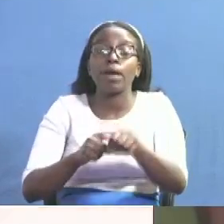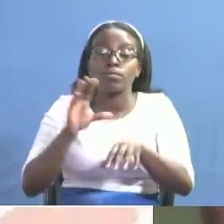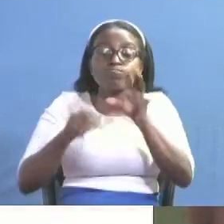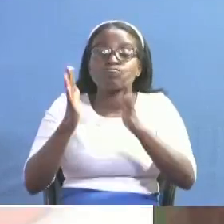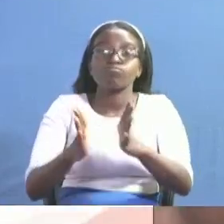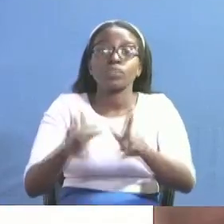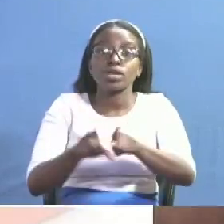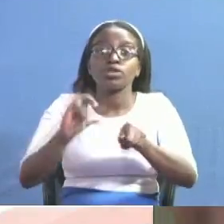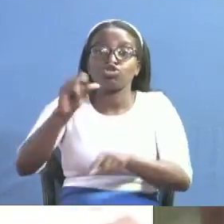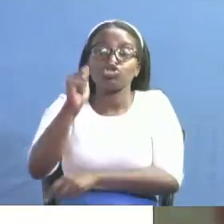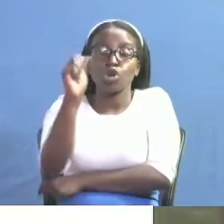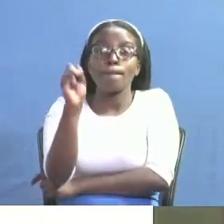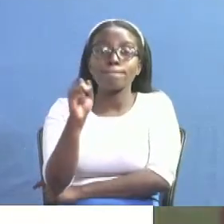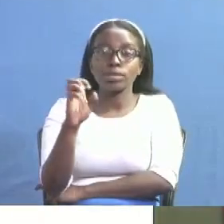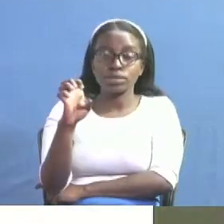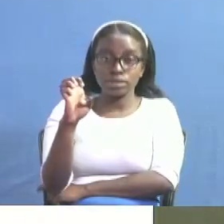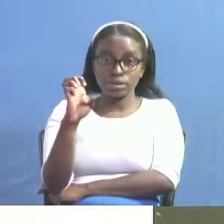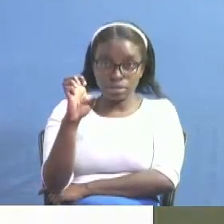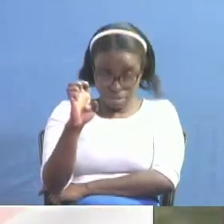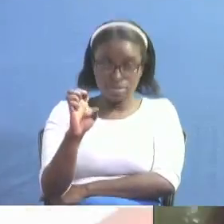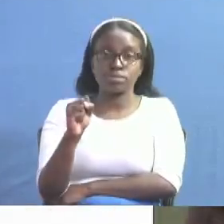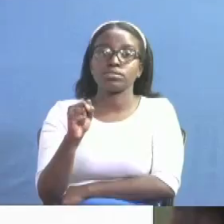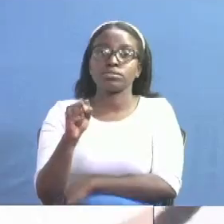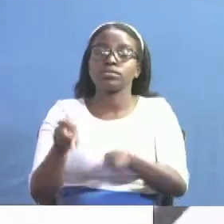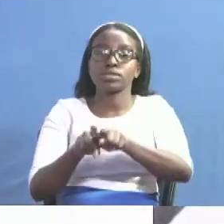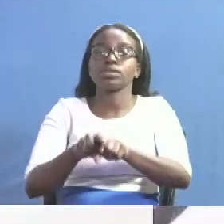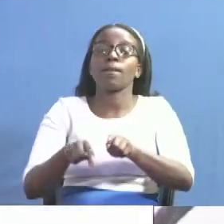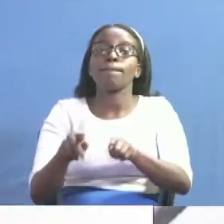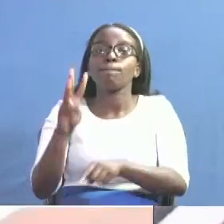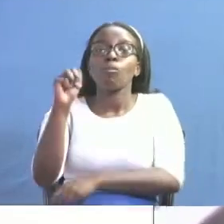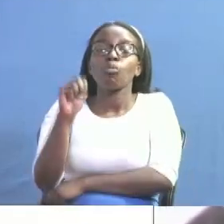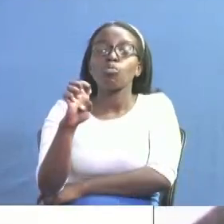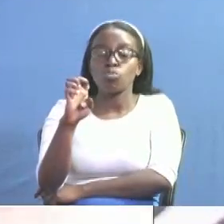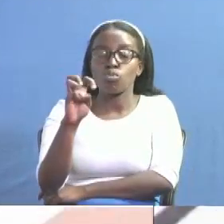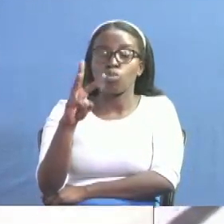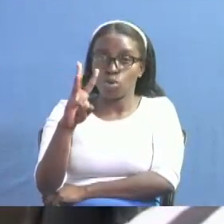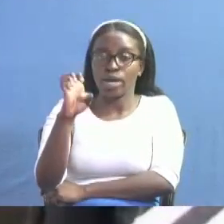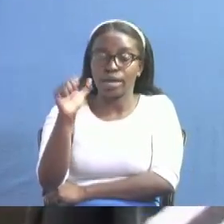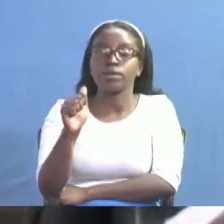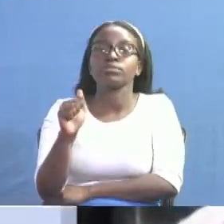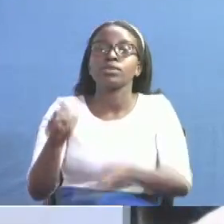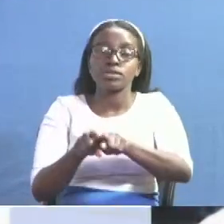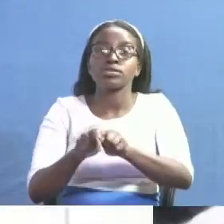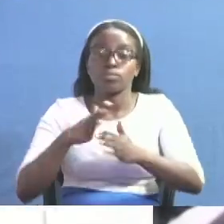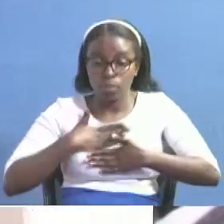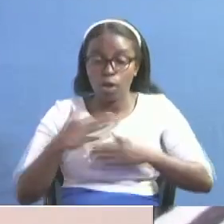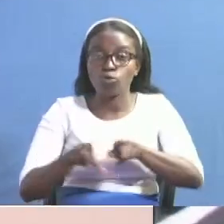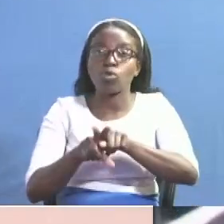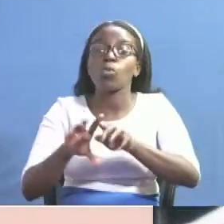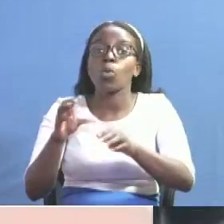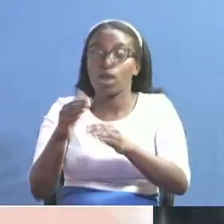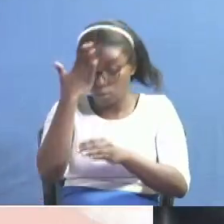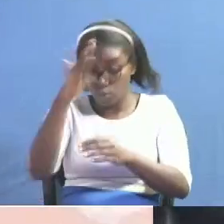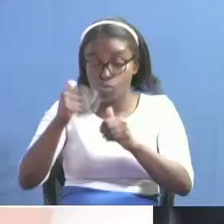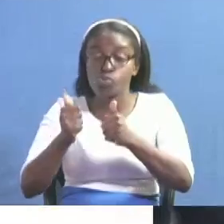Bundi, mkufunzi kutoka Kangu Nyangati katika eneo bunge la Mwea, ameonyesha matumaini akisema kuwa ujuzi huo mpya utawasaidia